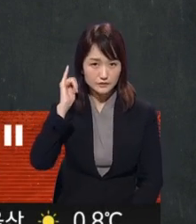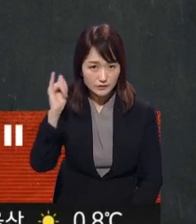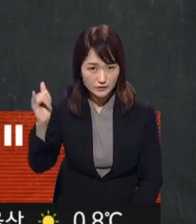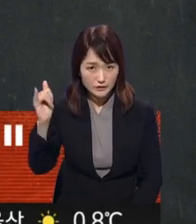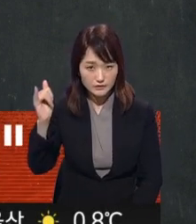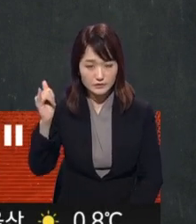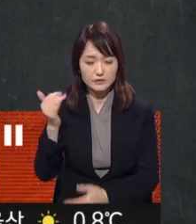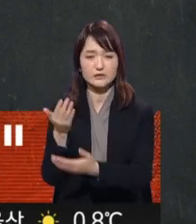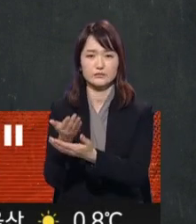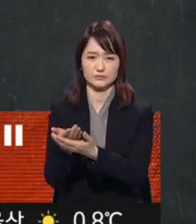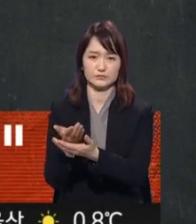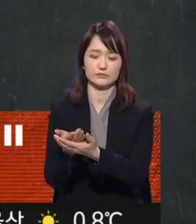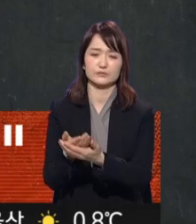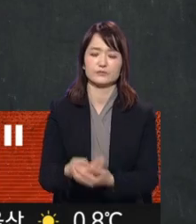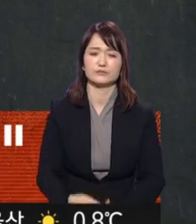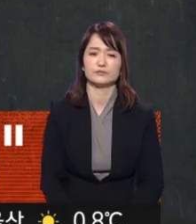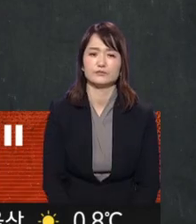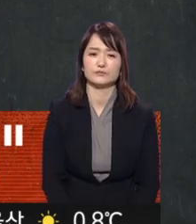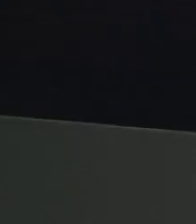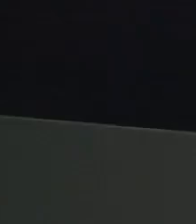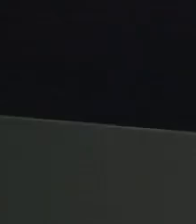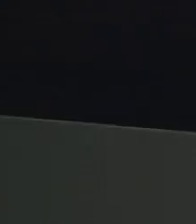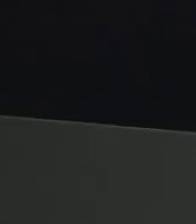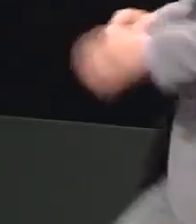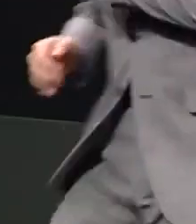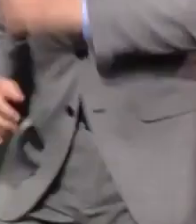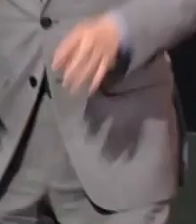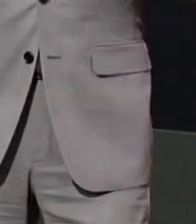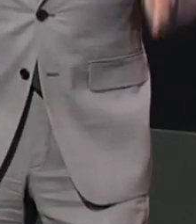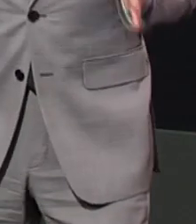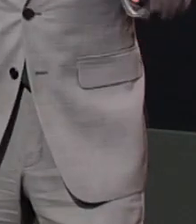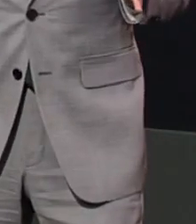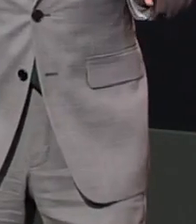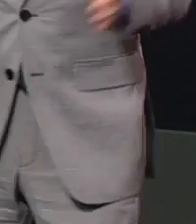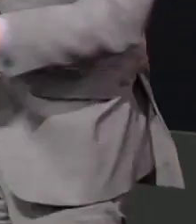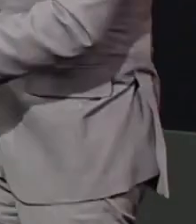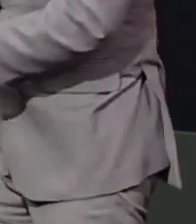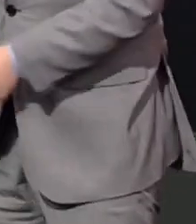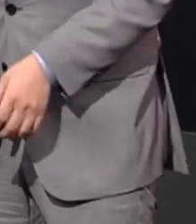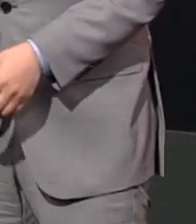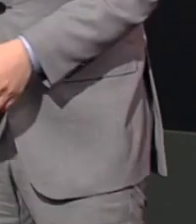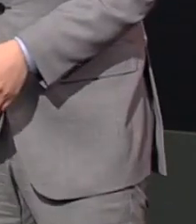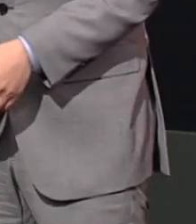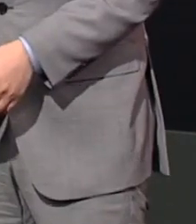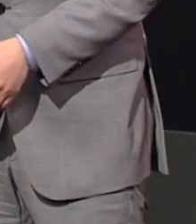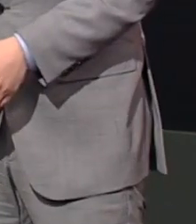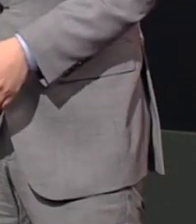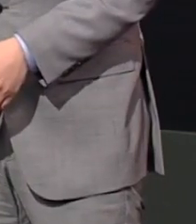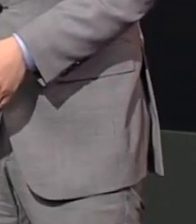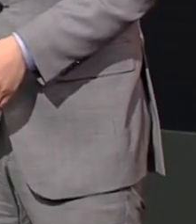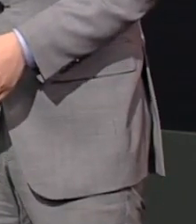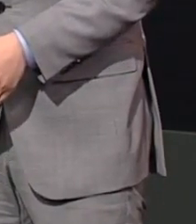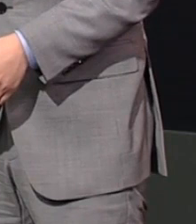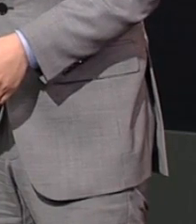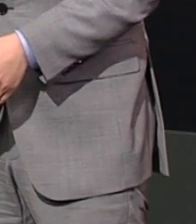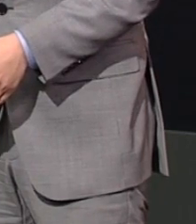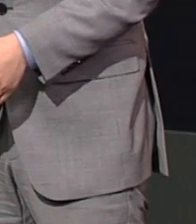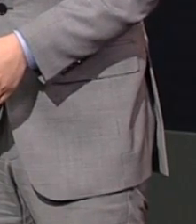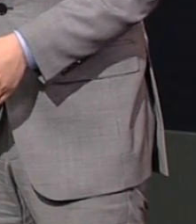예 연락을 주셨으면 좋겠습니다 아직 안 끝났습니다 이거 눌러주세요